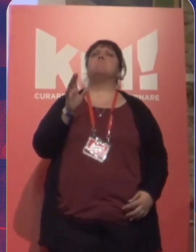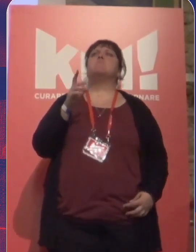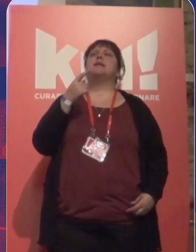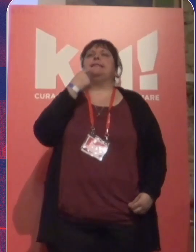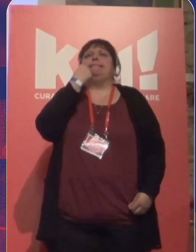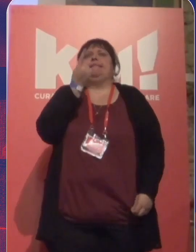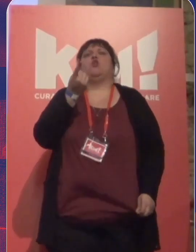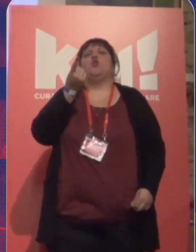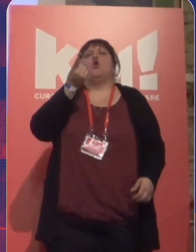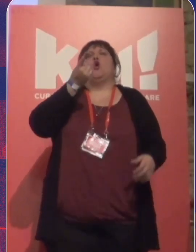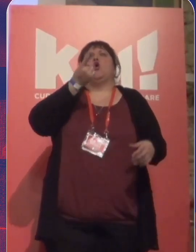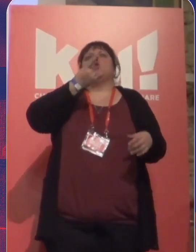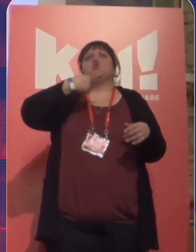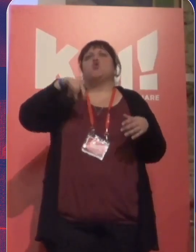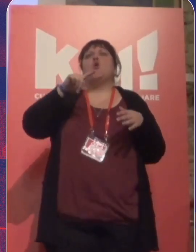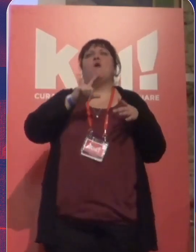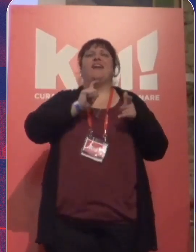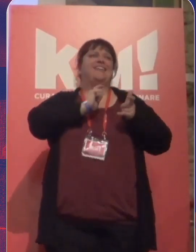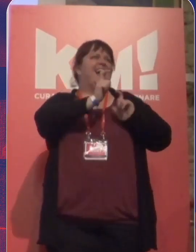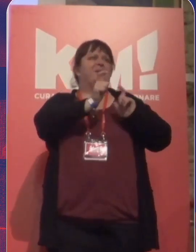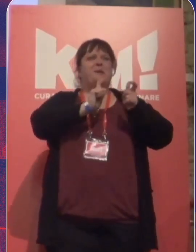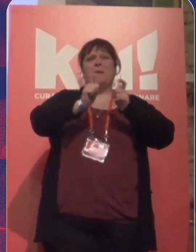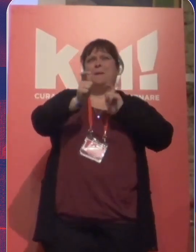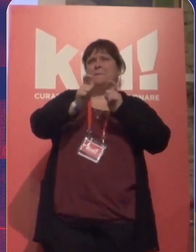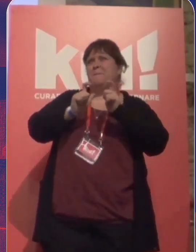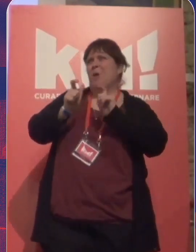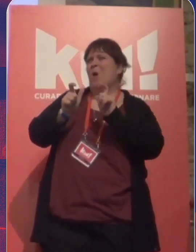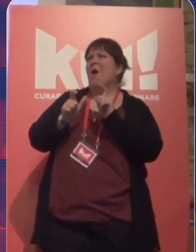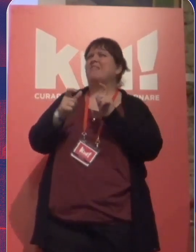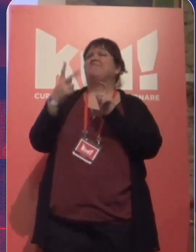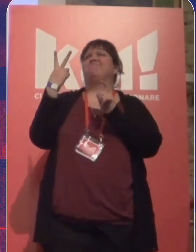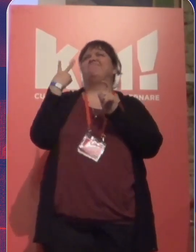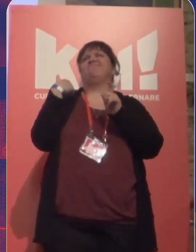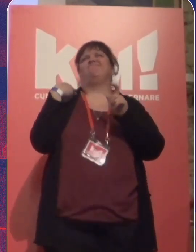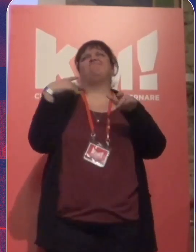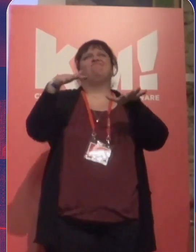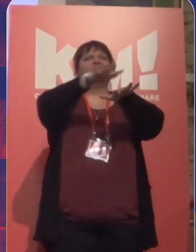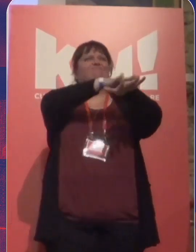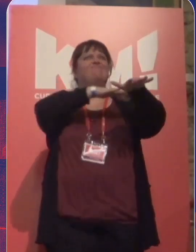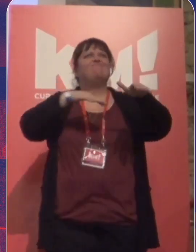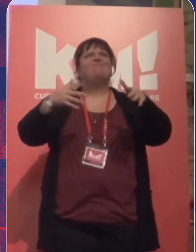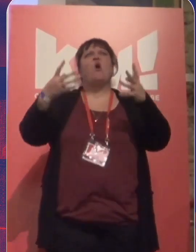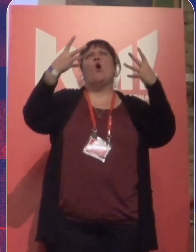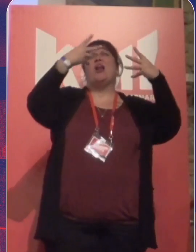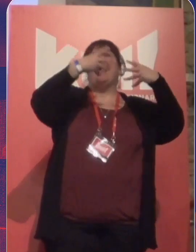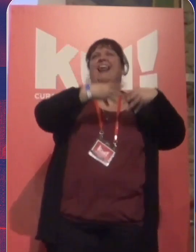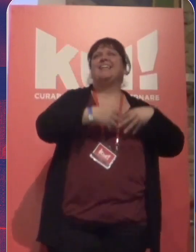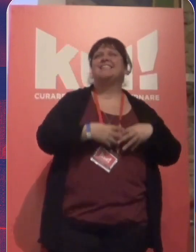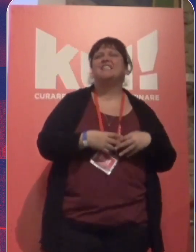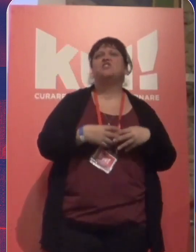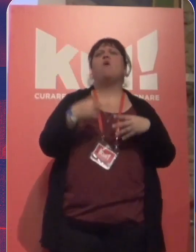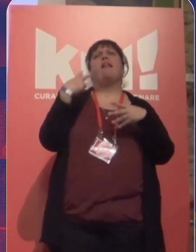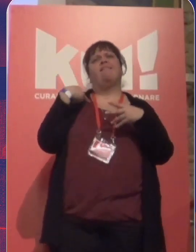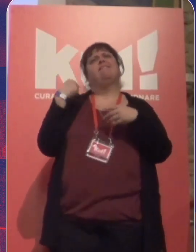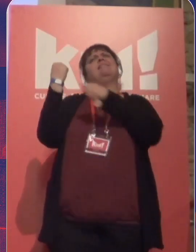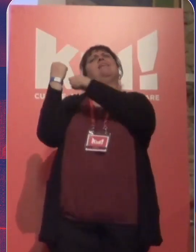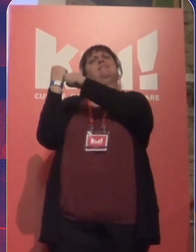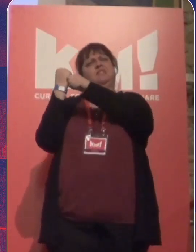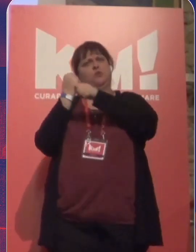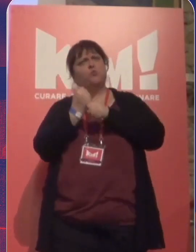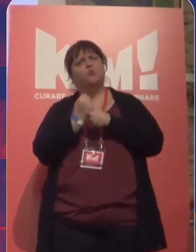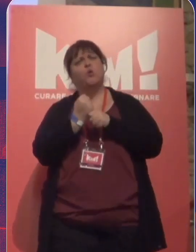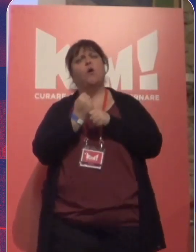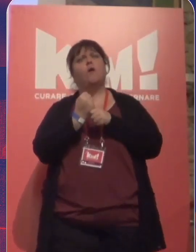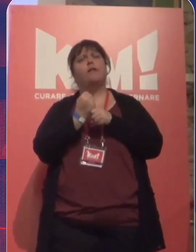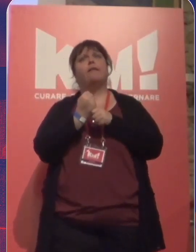legami nella vita delle organizzazioni nella vita stessa delle istituzioni avremmo il